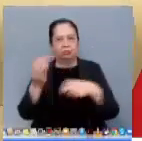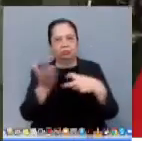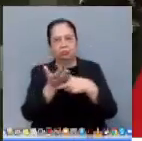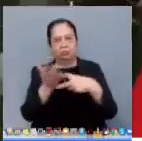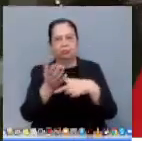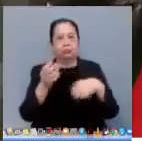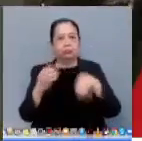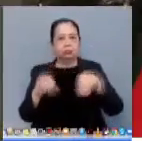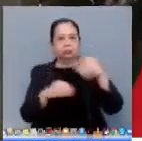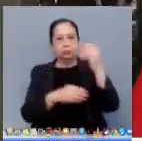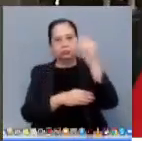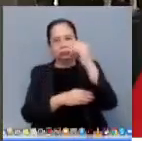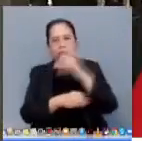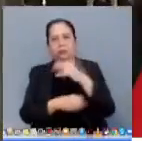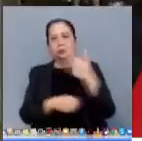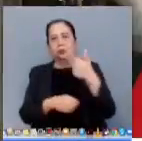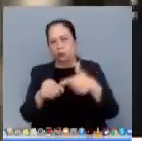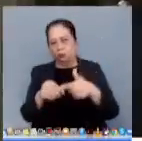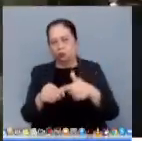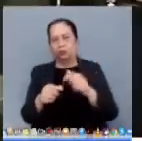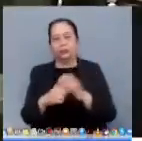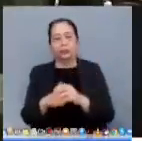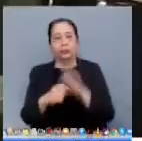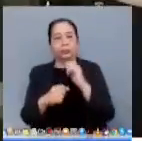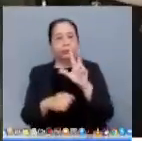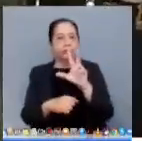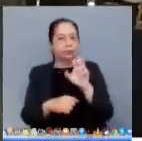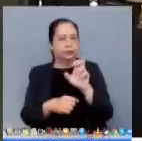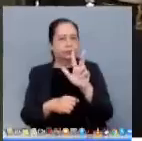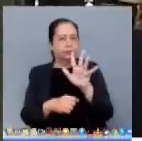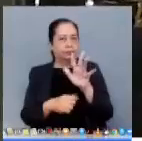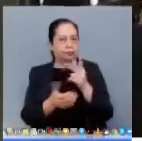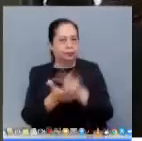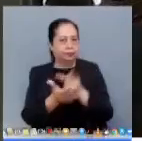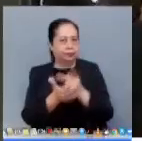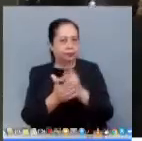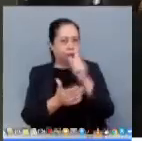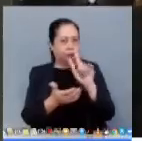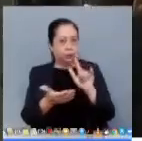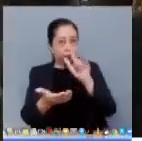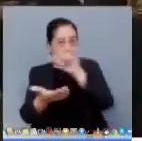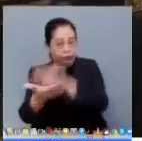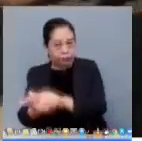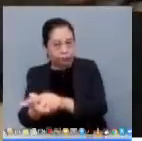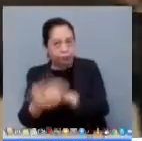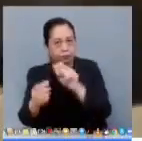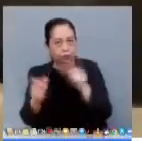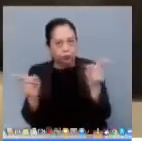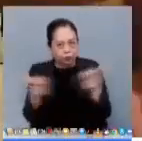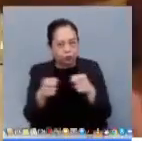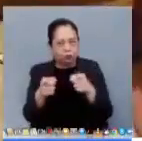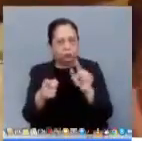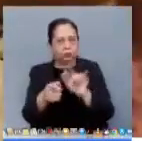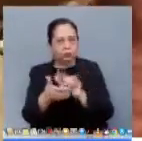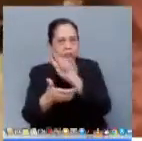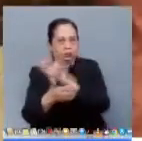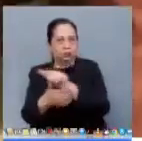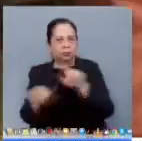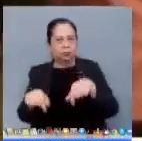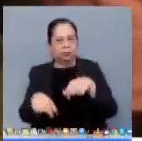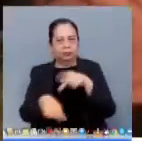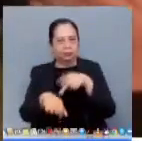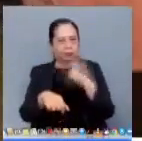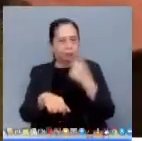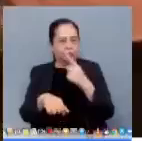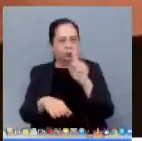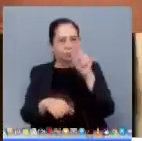fuel. Pinayagan ng hanggang 335 pesos one way para sa mga maiikling biyahe, lalo na sa domestic. 1,038